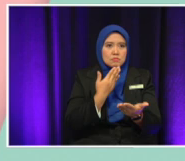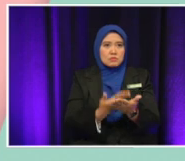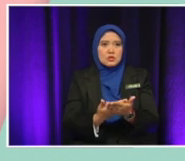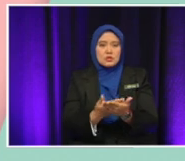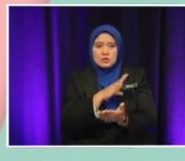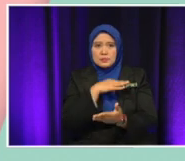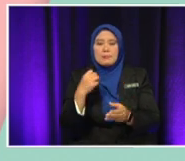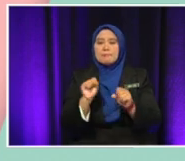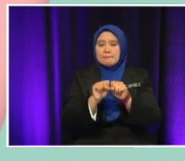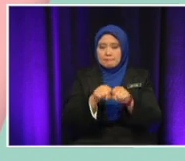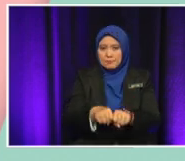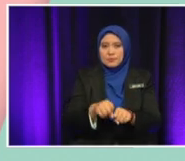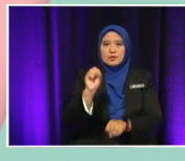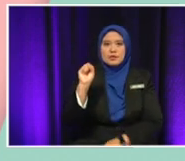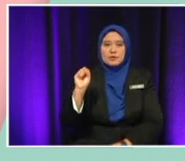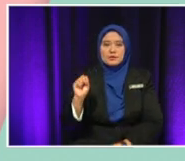sekolah